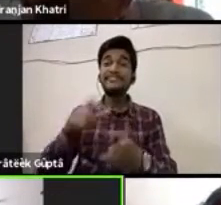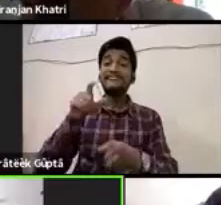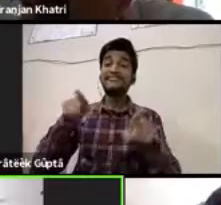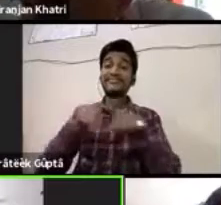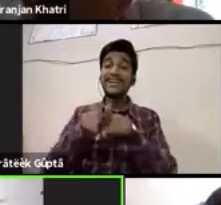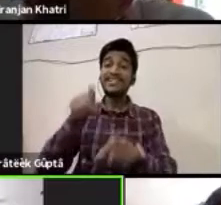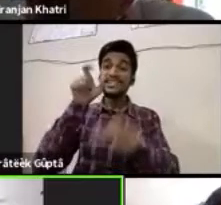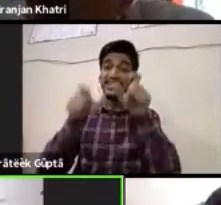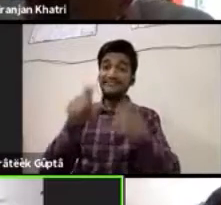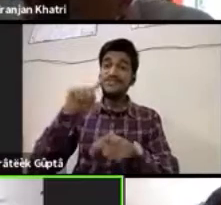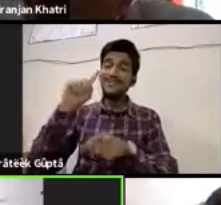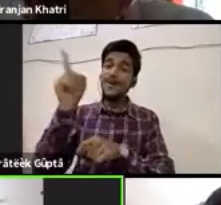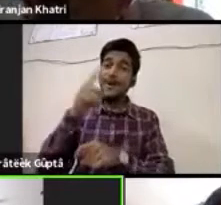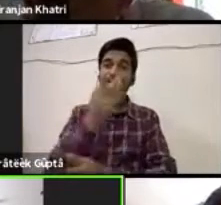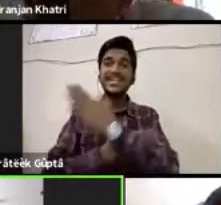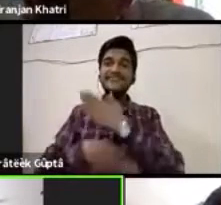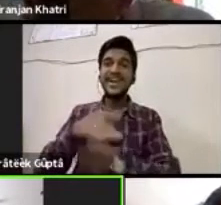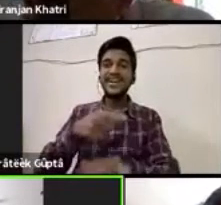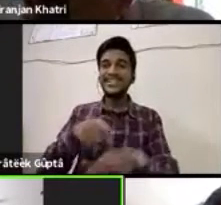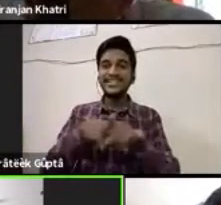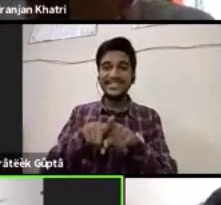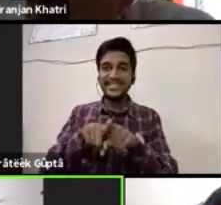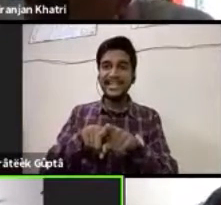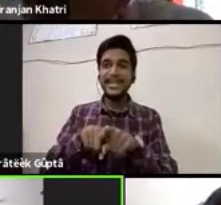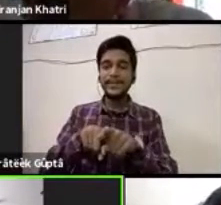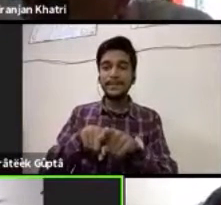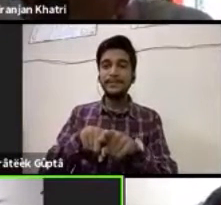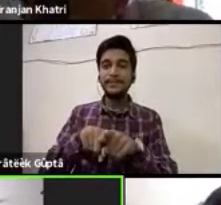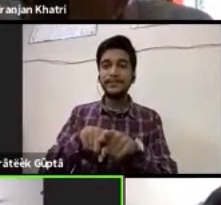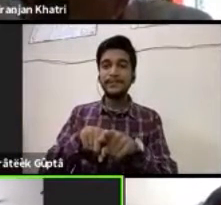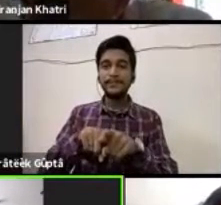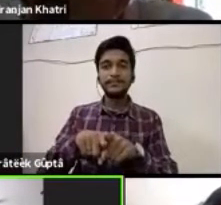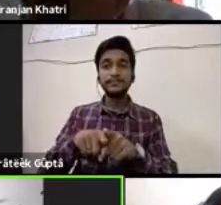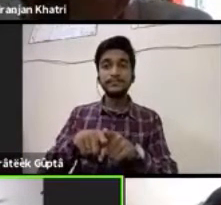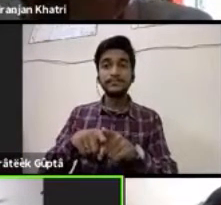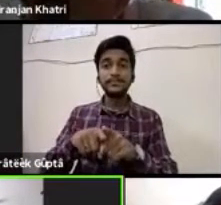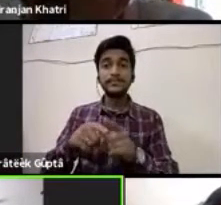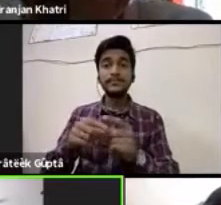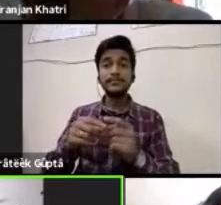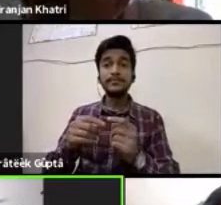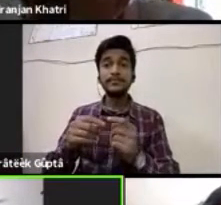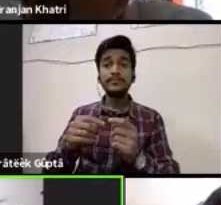मेरे हिसाब से। तो जो जिसको कोई